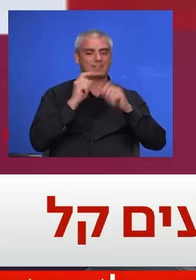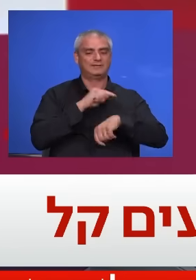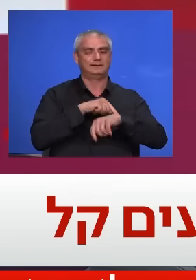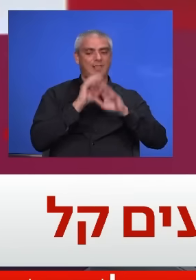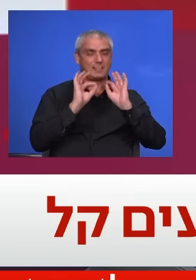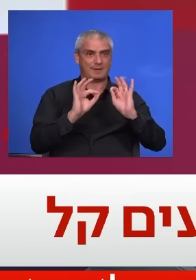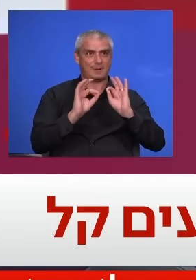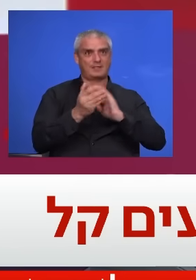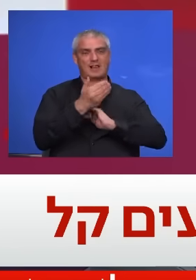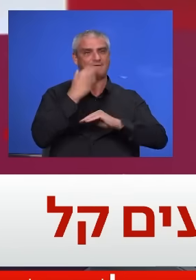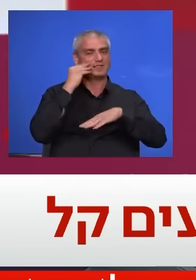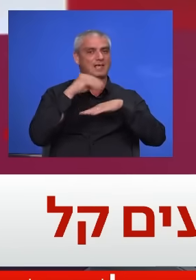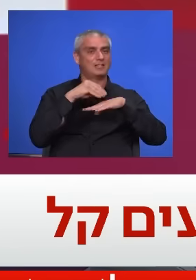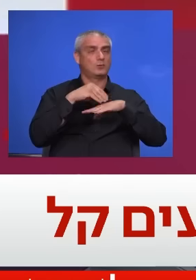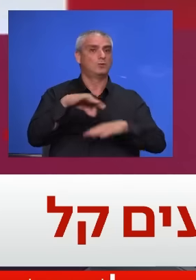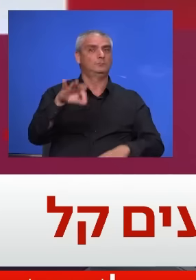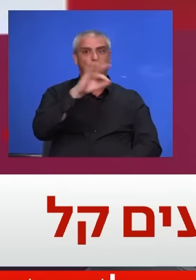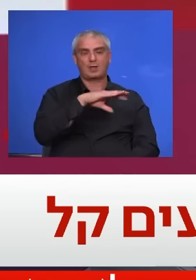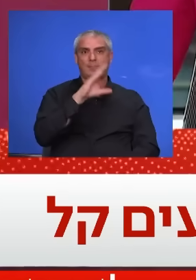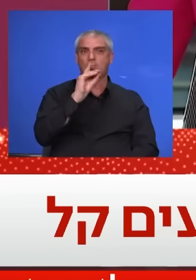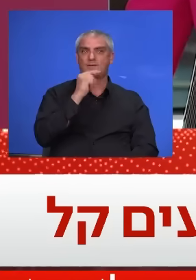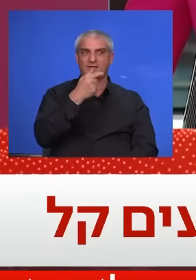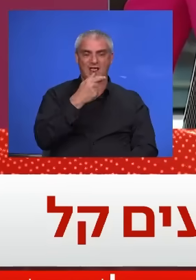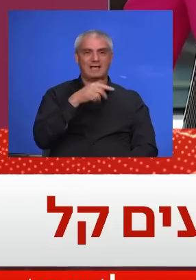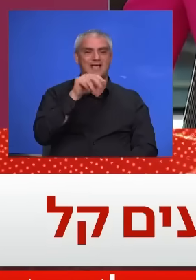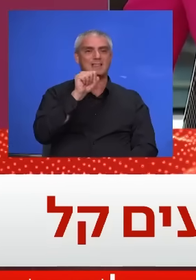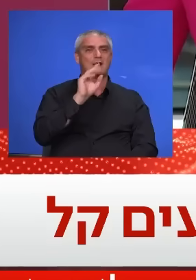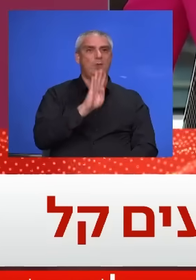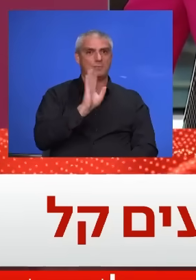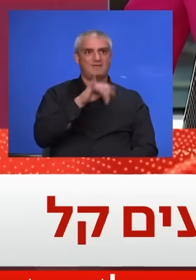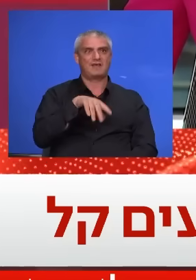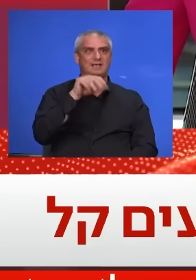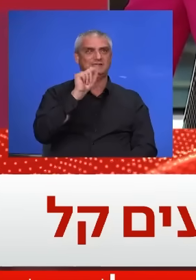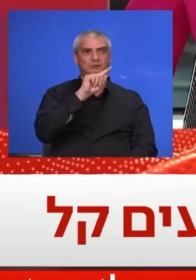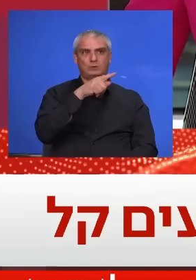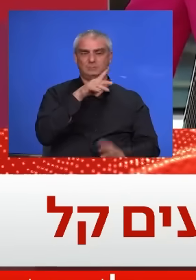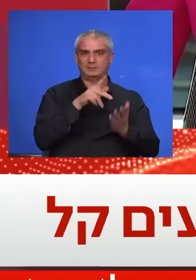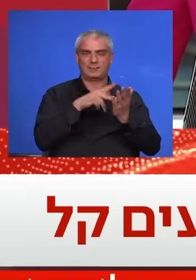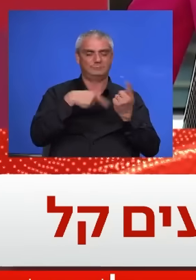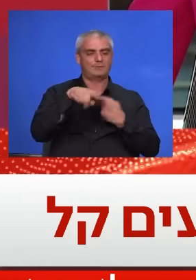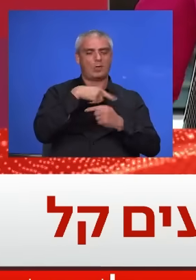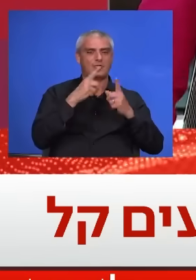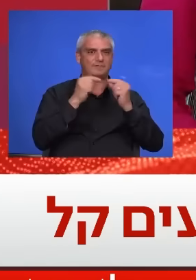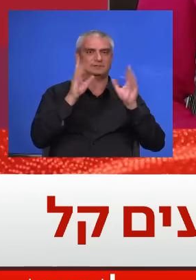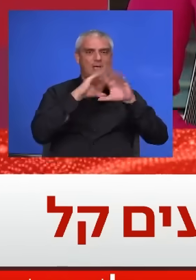עדכונים שלכם, דוב גילר, איתי בלומנטל ואיציק זוארץ, אתם בעוטף. שיהיה לכם ערב שקט שם.